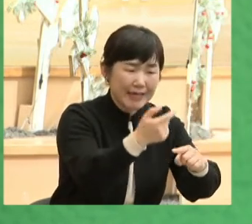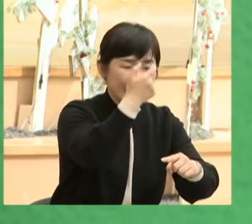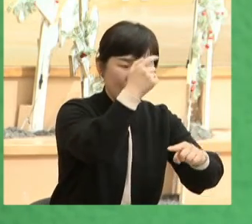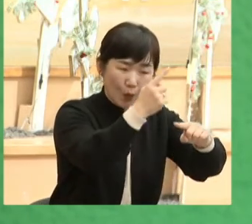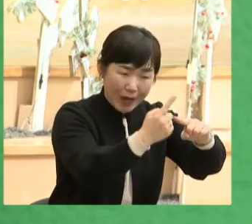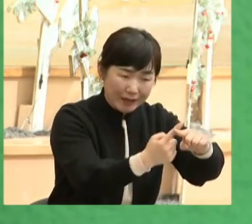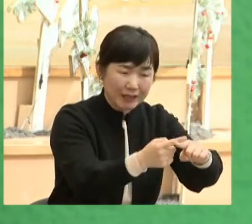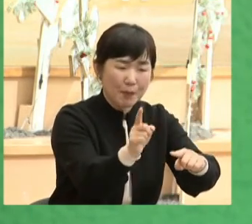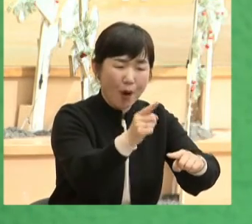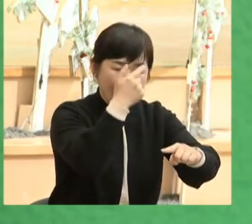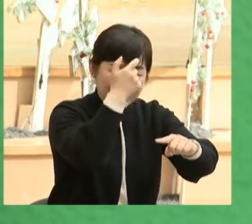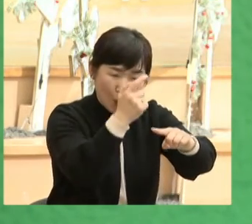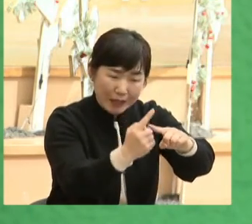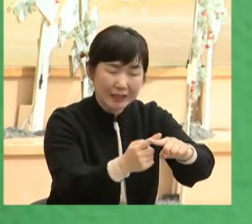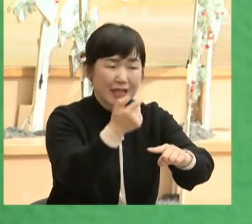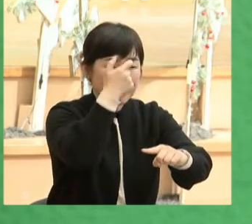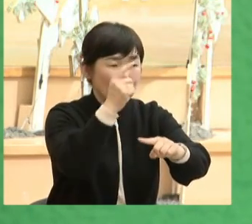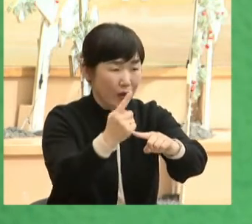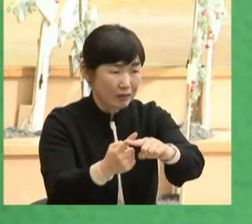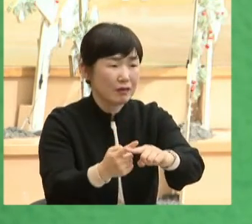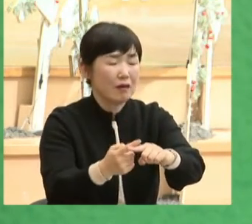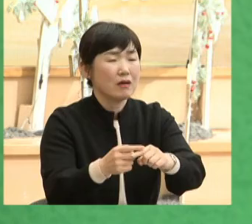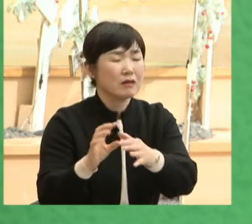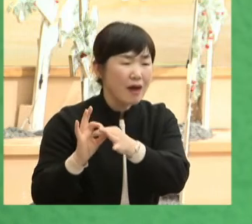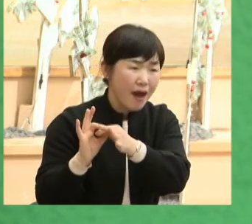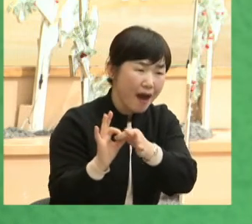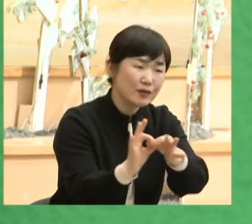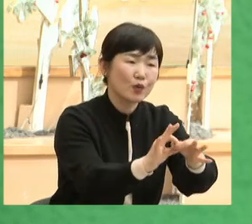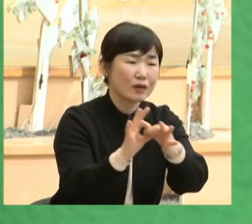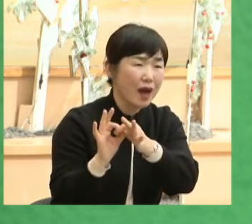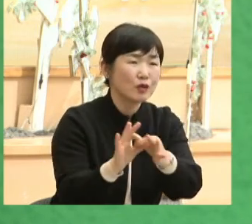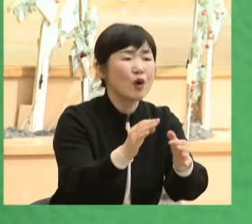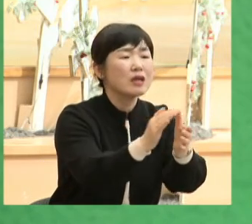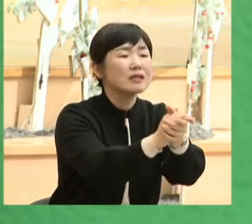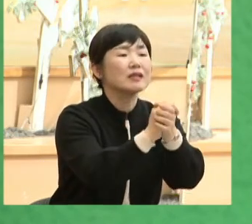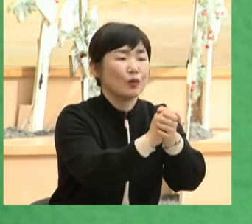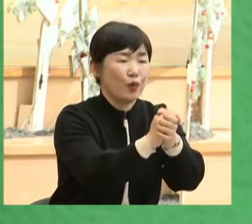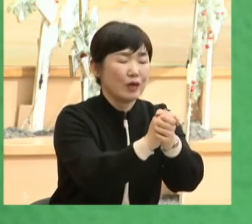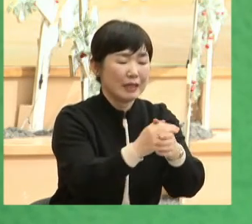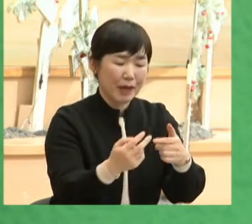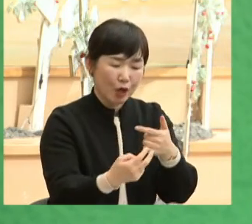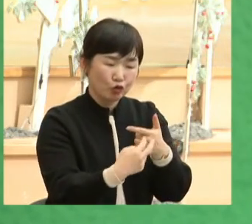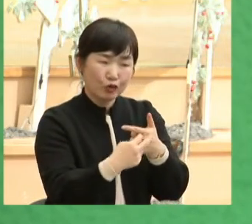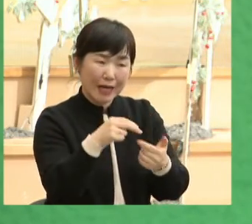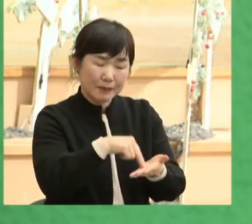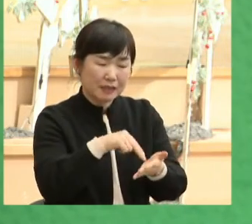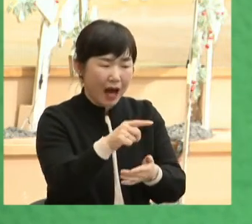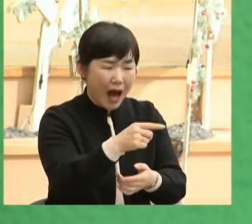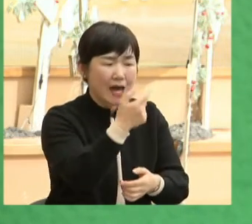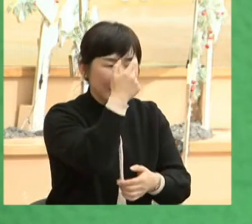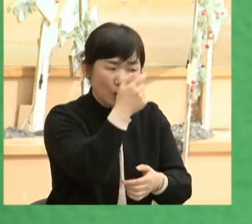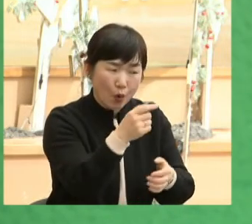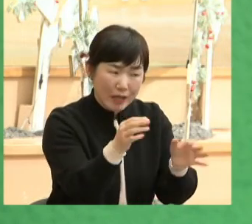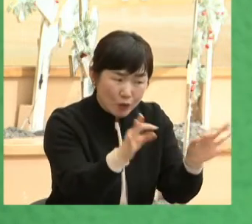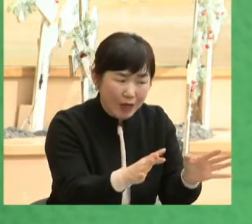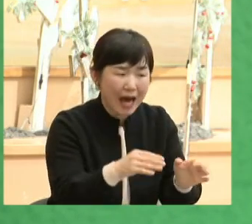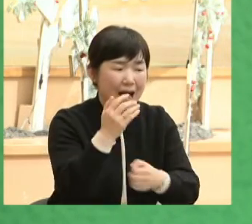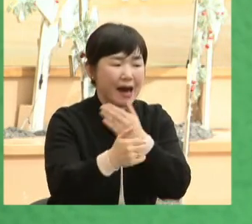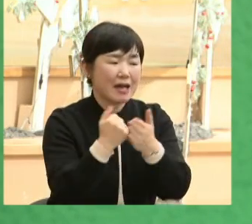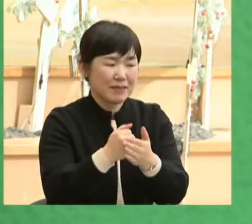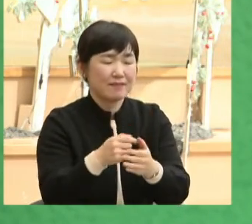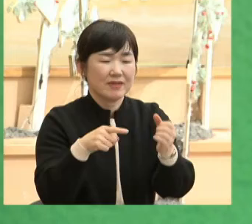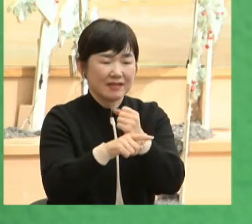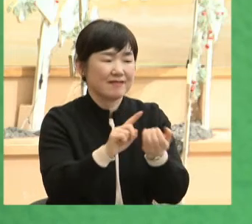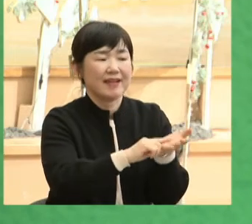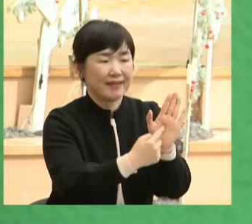하더니 어떻게 시도하던 어떻게 기도하던 계속 누가는 씨도 하는 순간에 하나님의 자신의